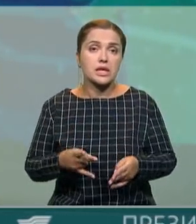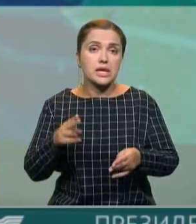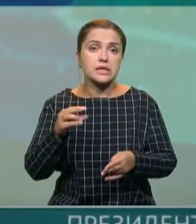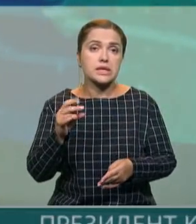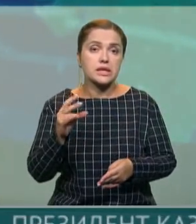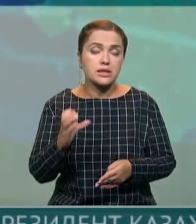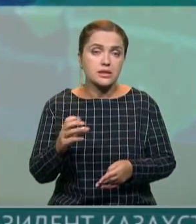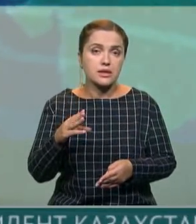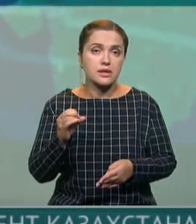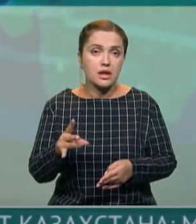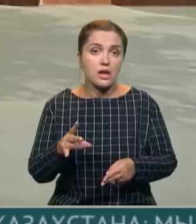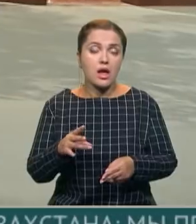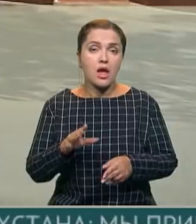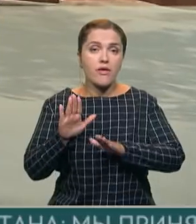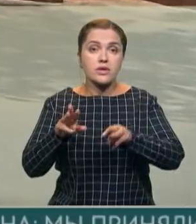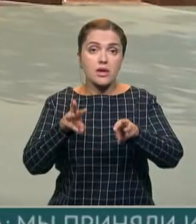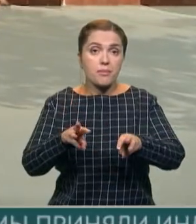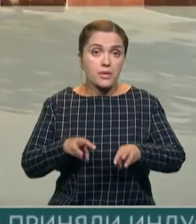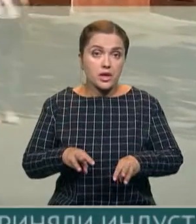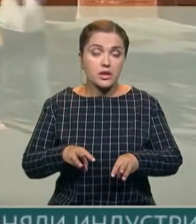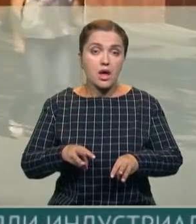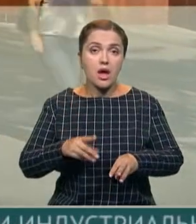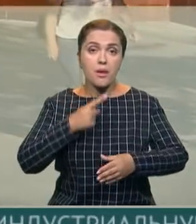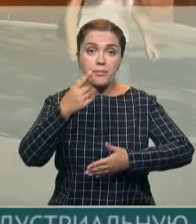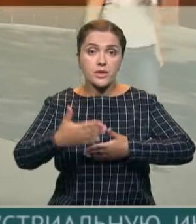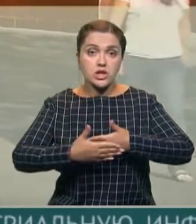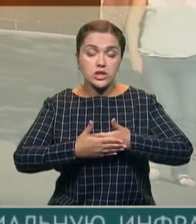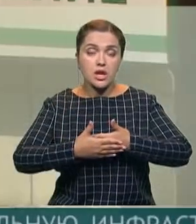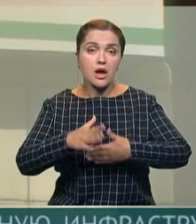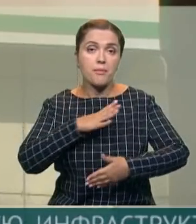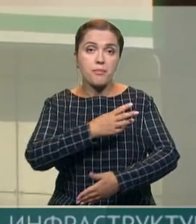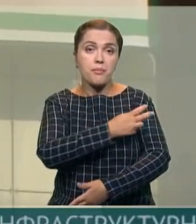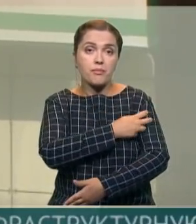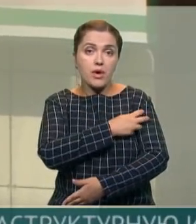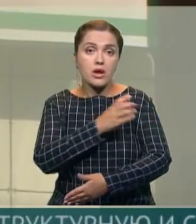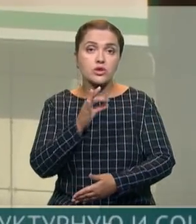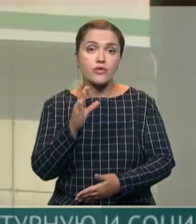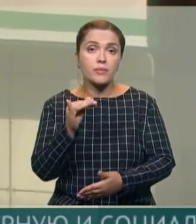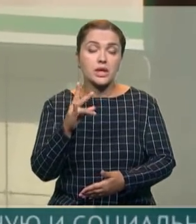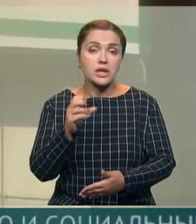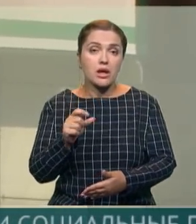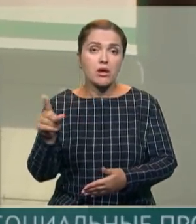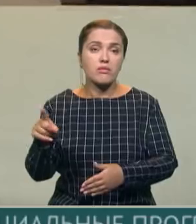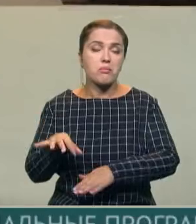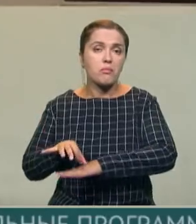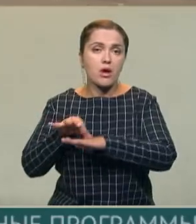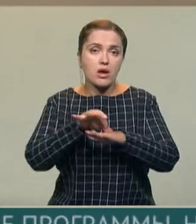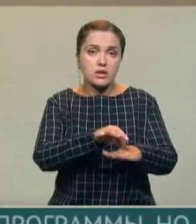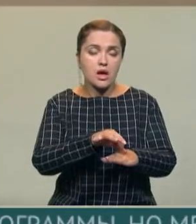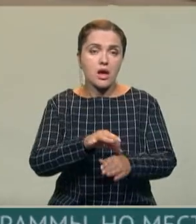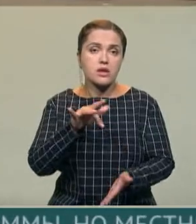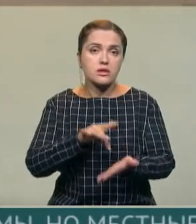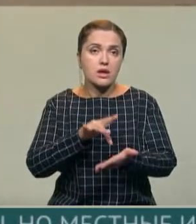словам вице-министра Лязат Актаевой, несмотря на то, что ближайшим медучреждением была Совминка, его повезли в